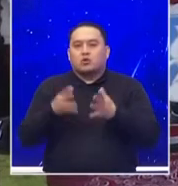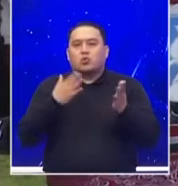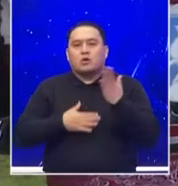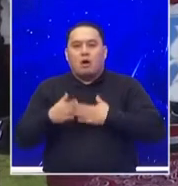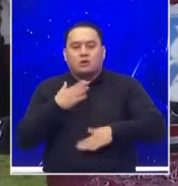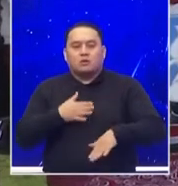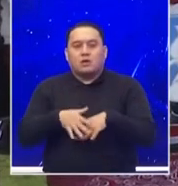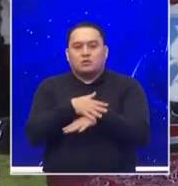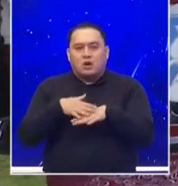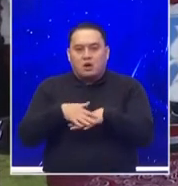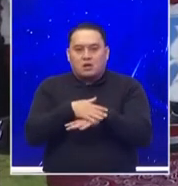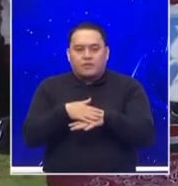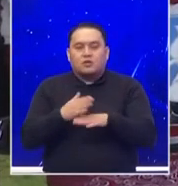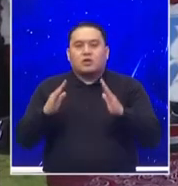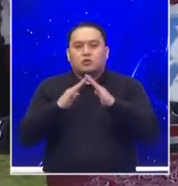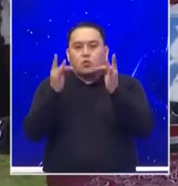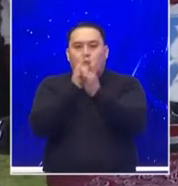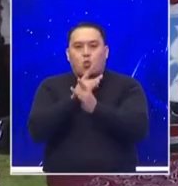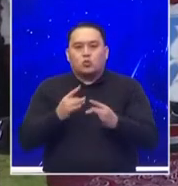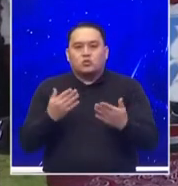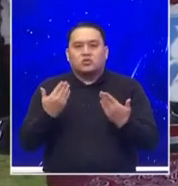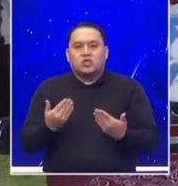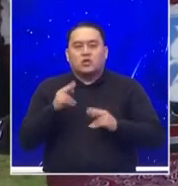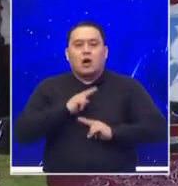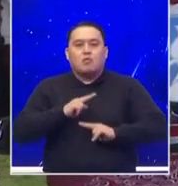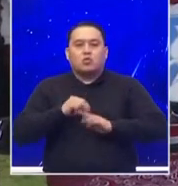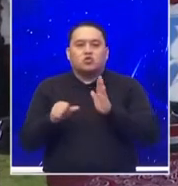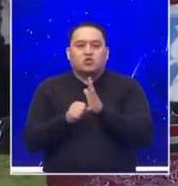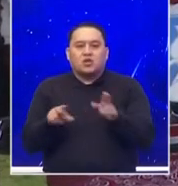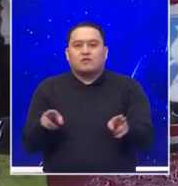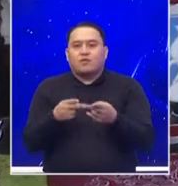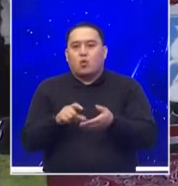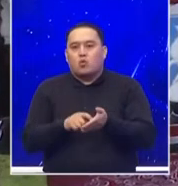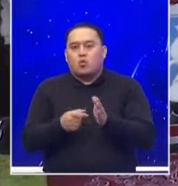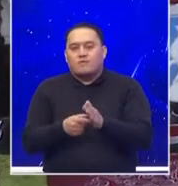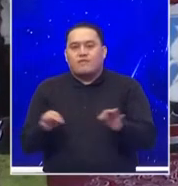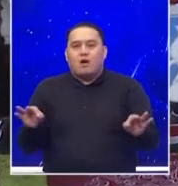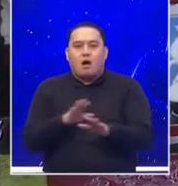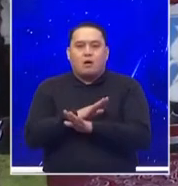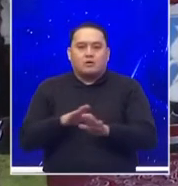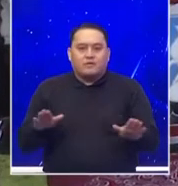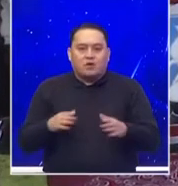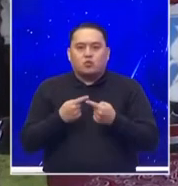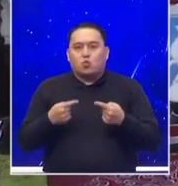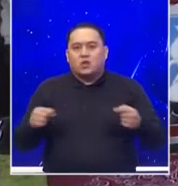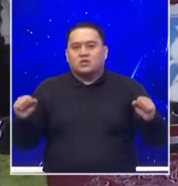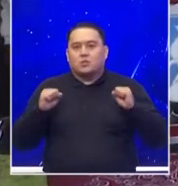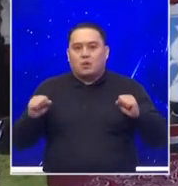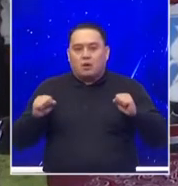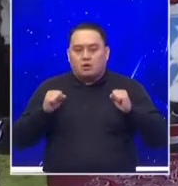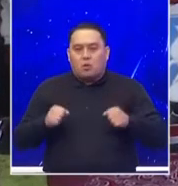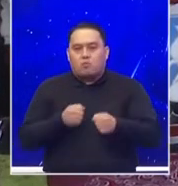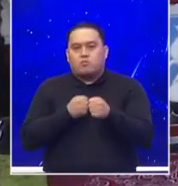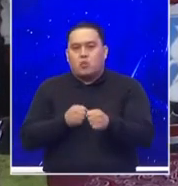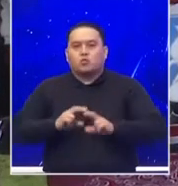для наших жителей в нашем доме культуры сейчас работают шесть кружков танцевальные и вокальные и другие а также спортивной секции по